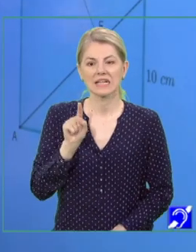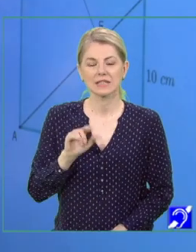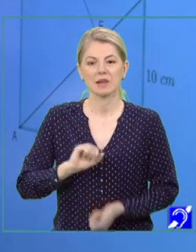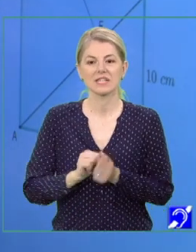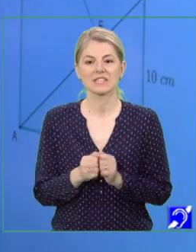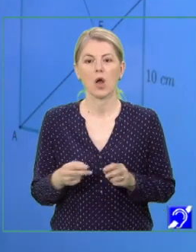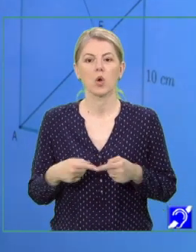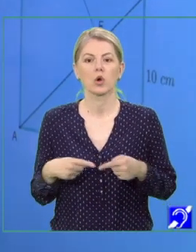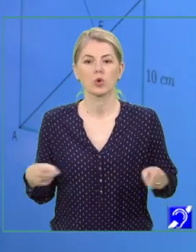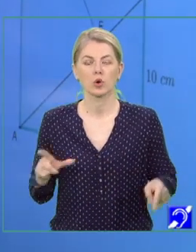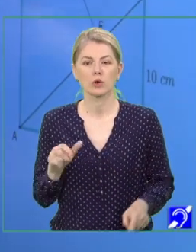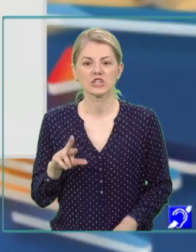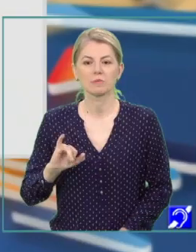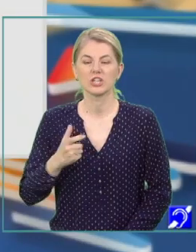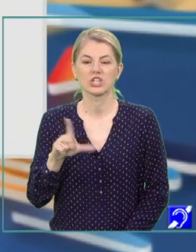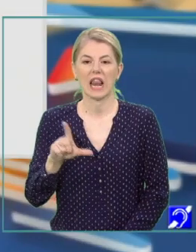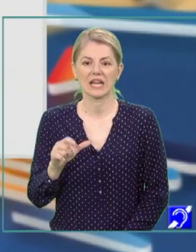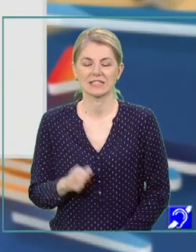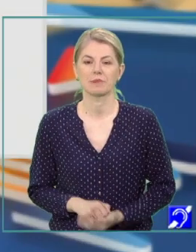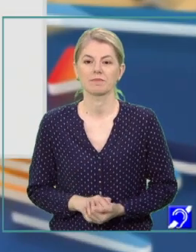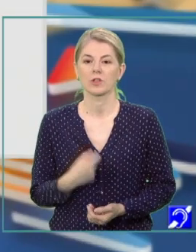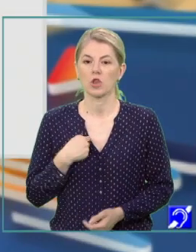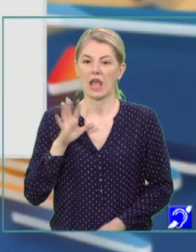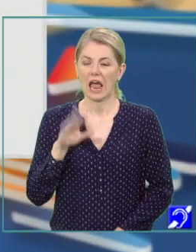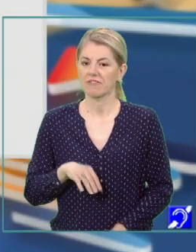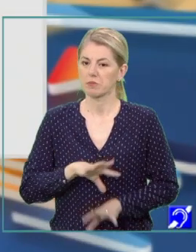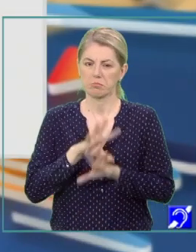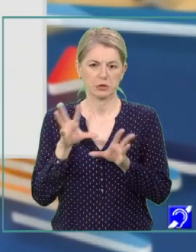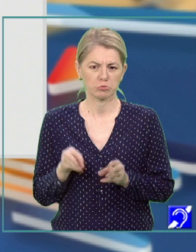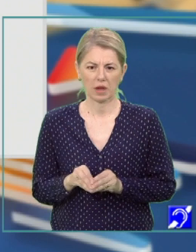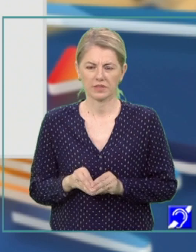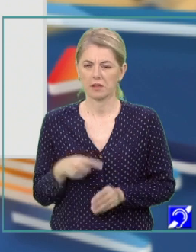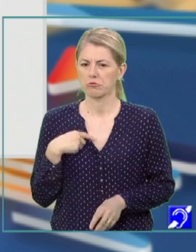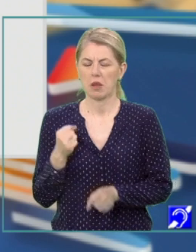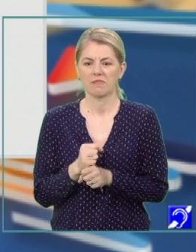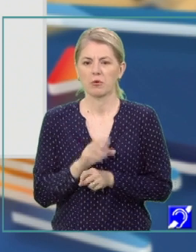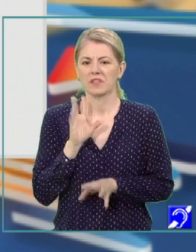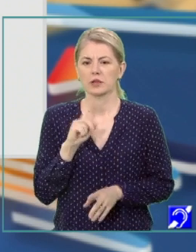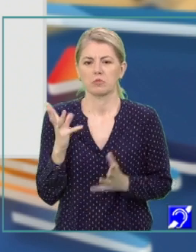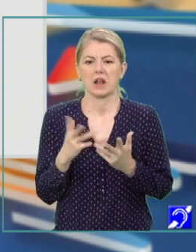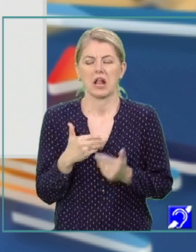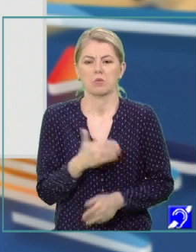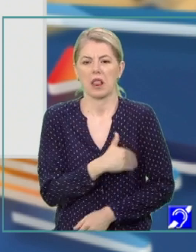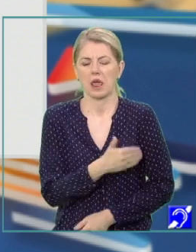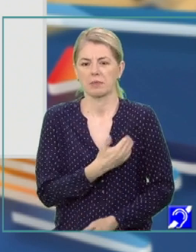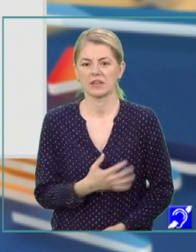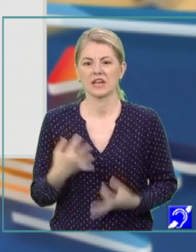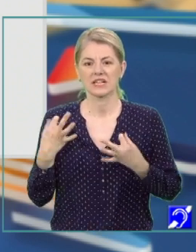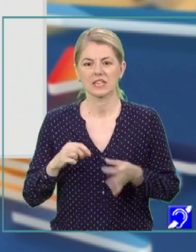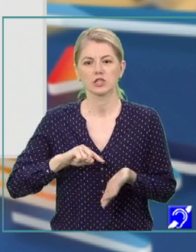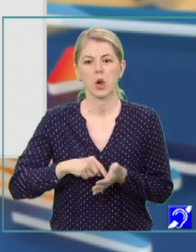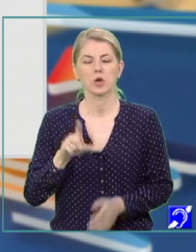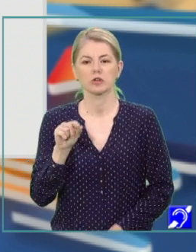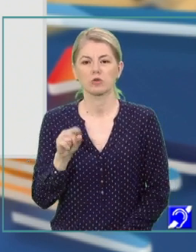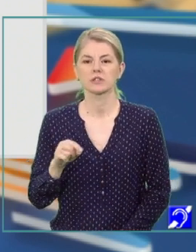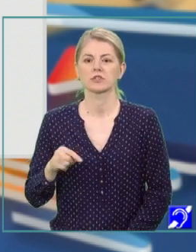sau lungime și lățime. Noi le avem pe ambele, n-am făcut decât un calcul elementar, 10 ori